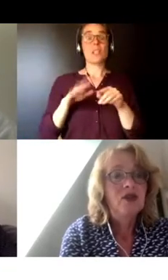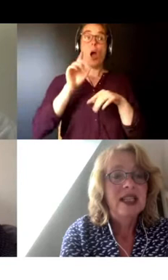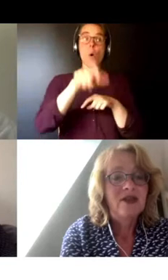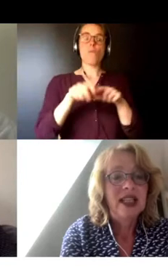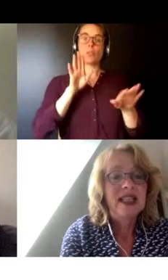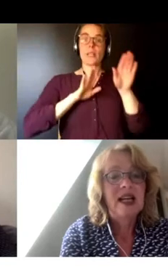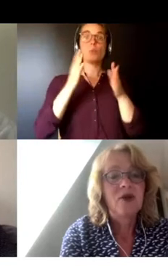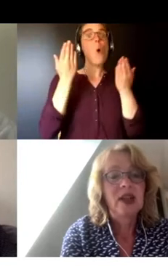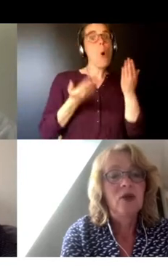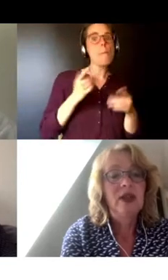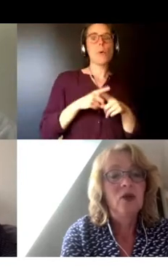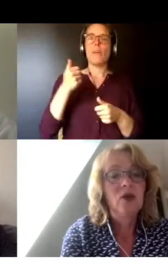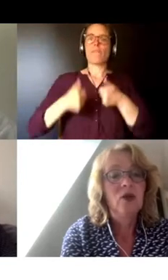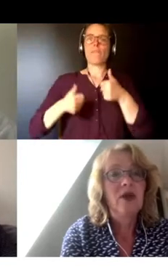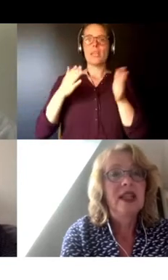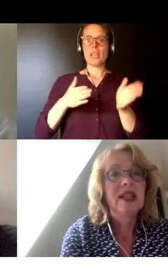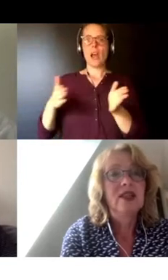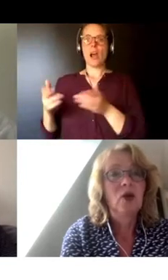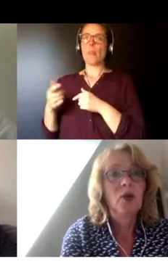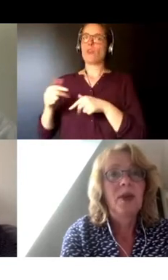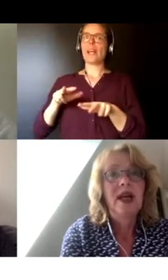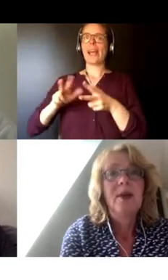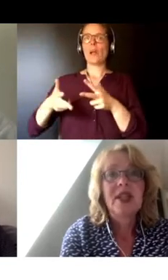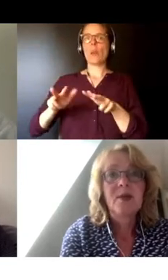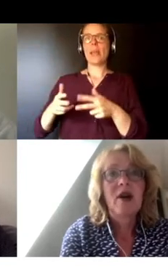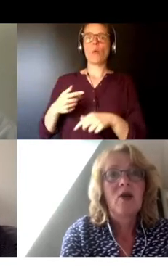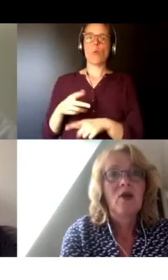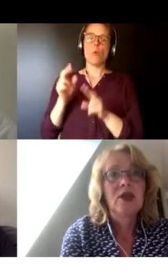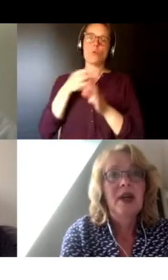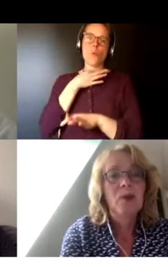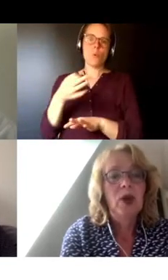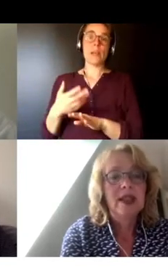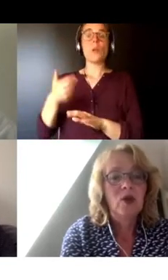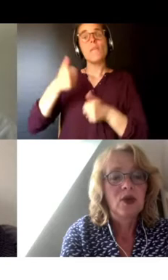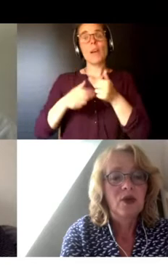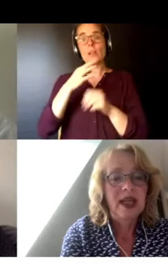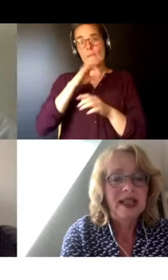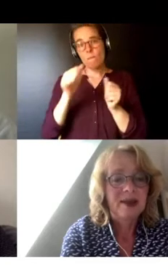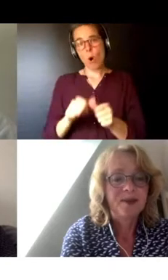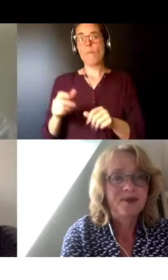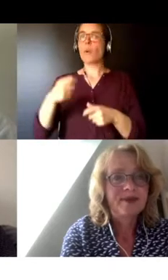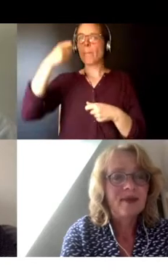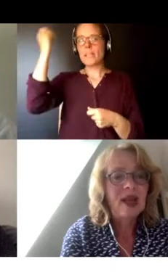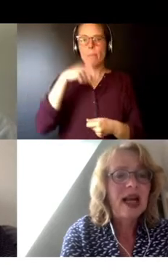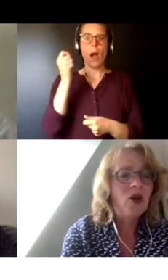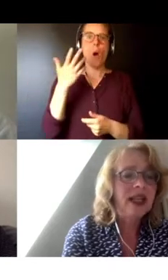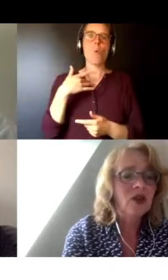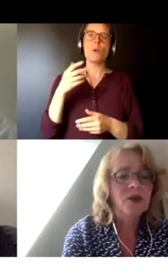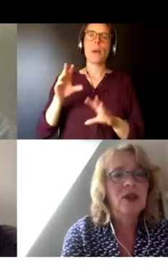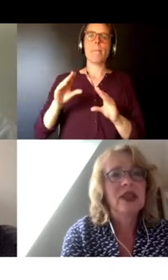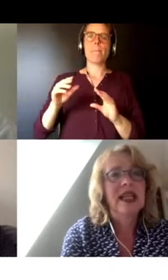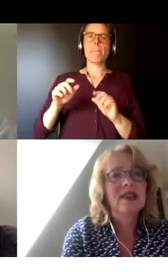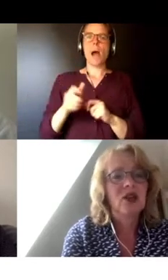ob bzw. welche Art von Regulierung notwendig ist, um Missbrauch und Manipulation zu verhindern.